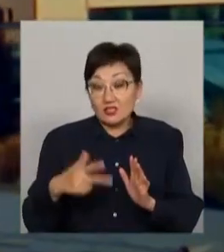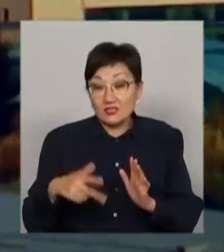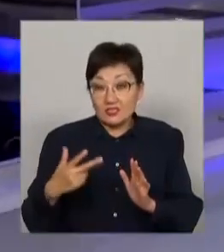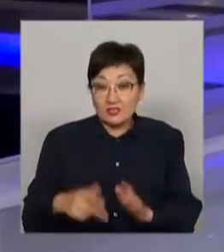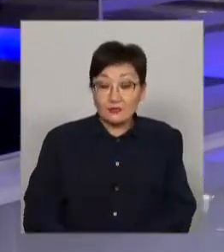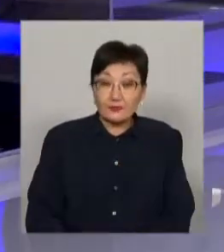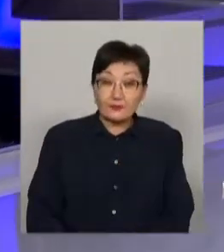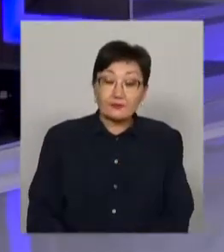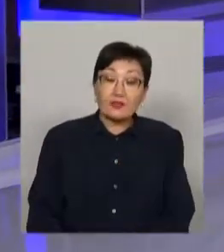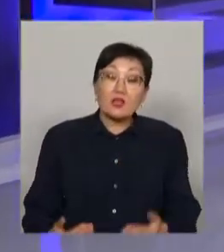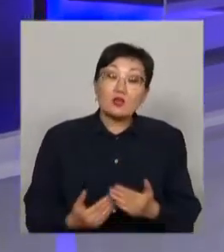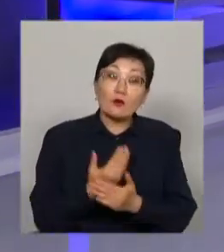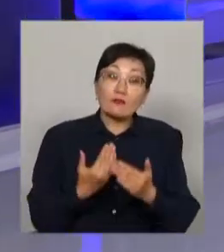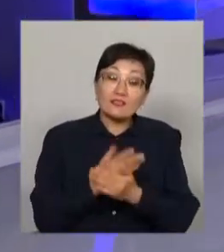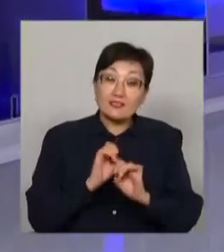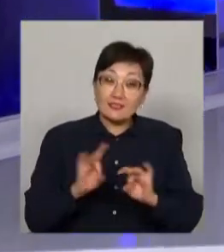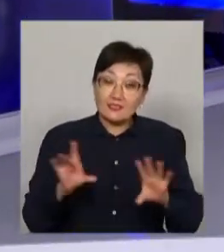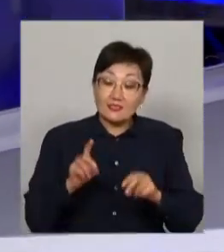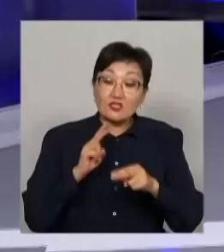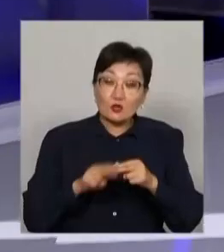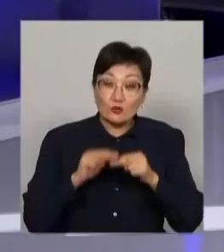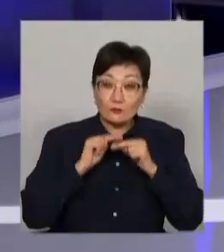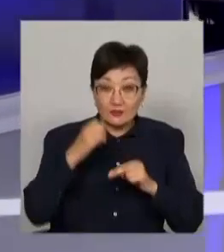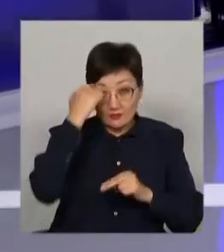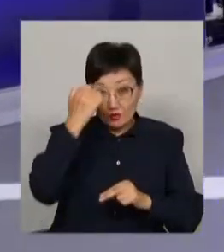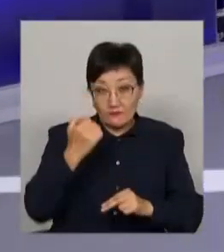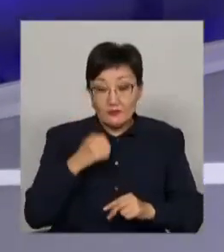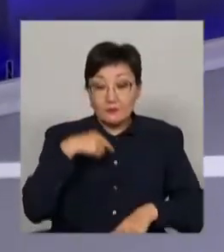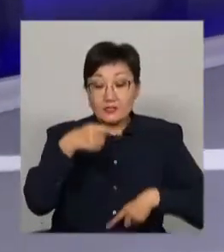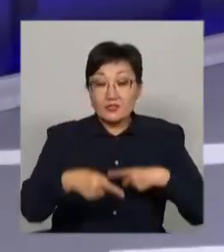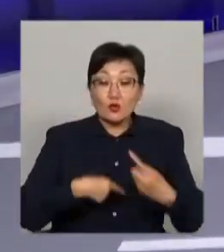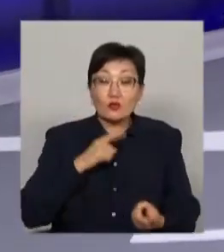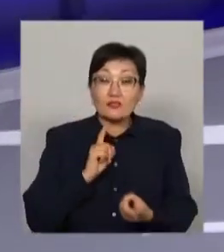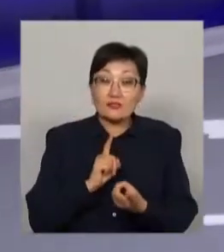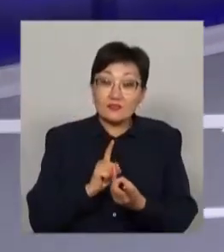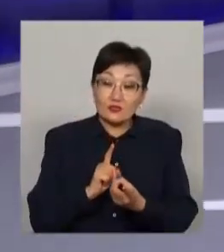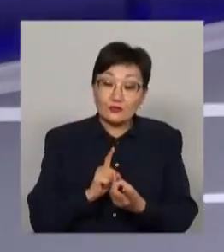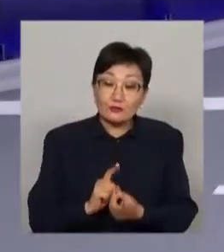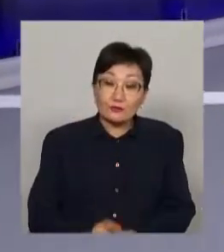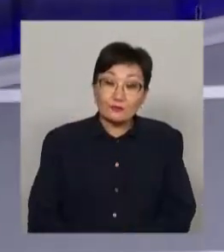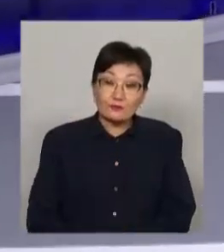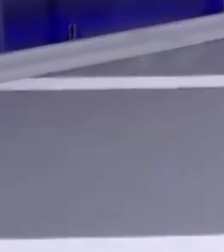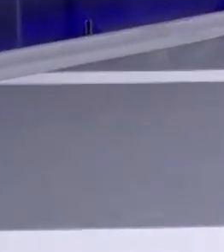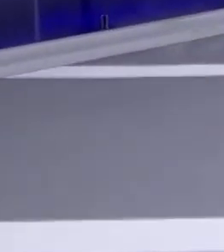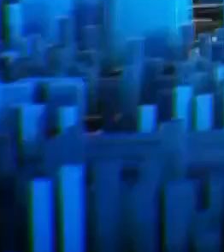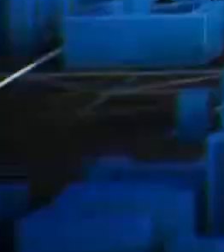837-046-3333. На этом наш выпуск завершен. Не пропустите итоговые новости в 19:00. До встречи.